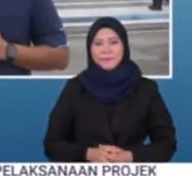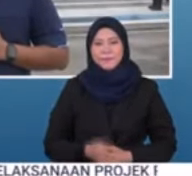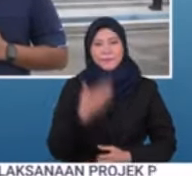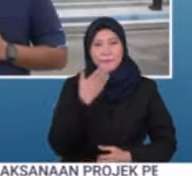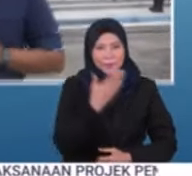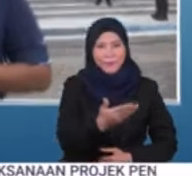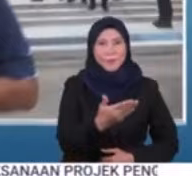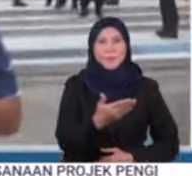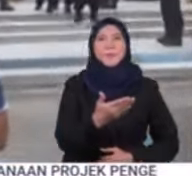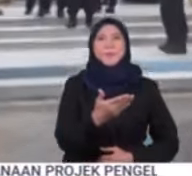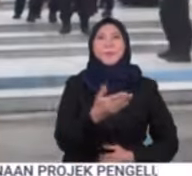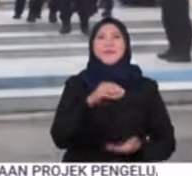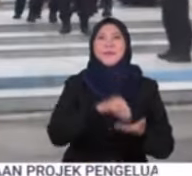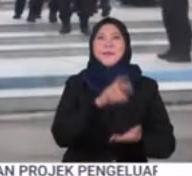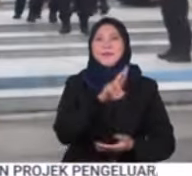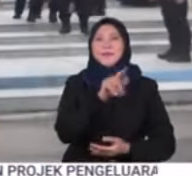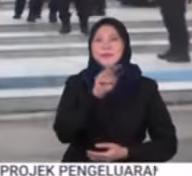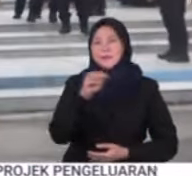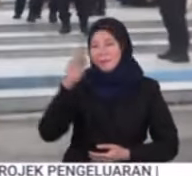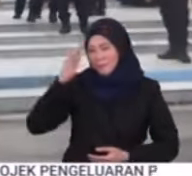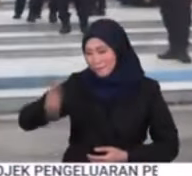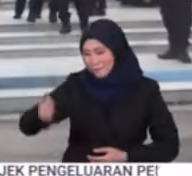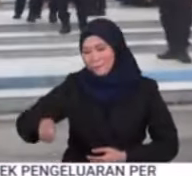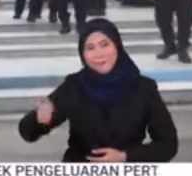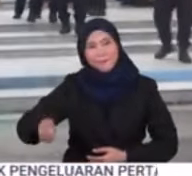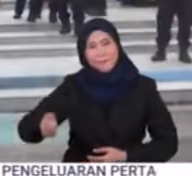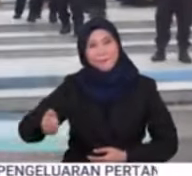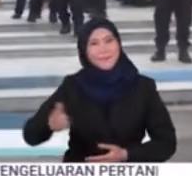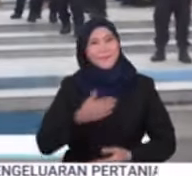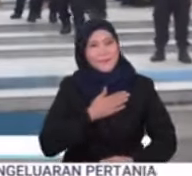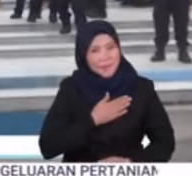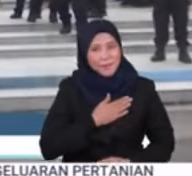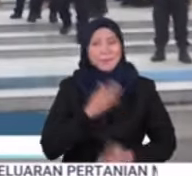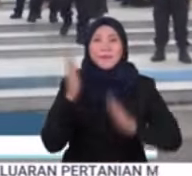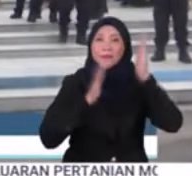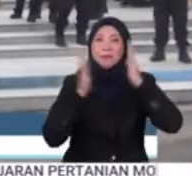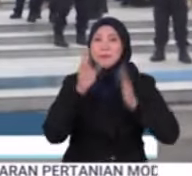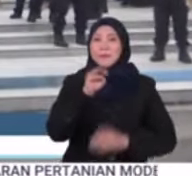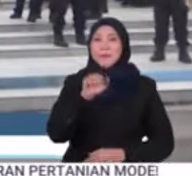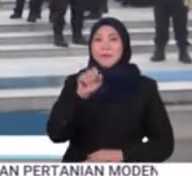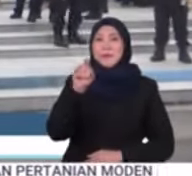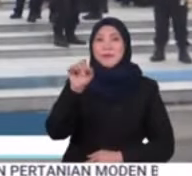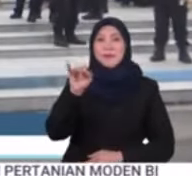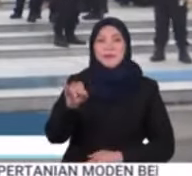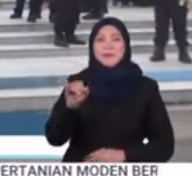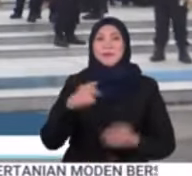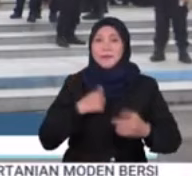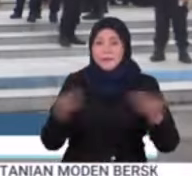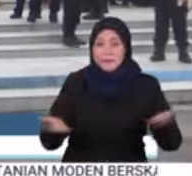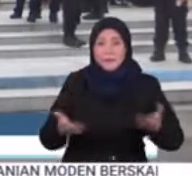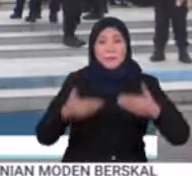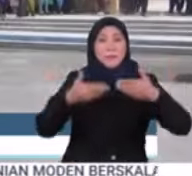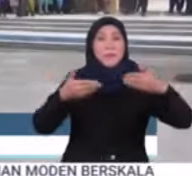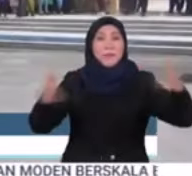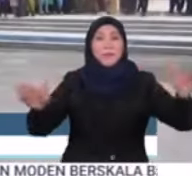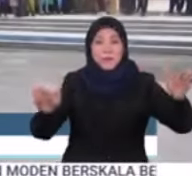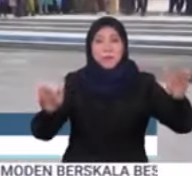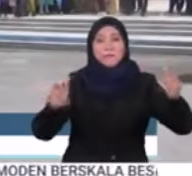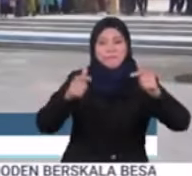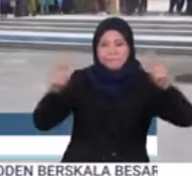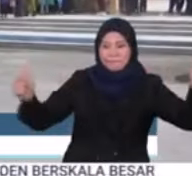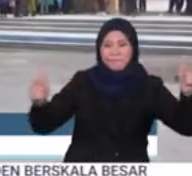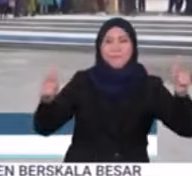Terima kasih rekam sampai di angkasa Puri Assalamualaikum salam Malaysia berani saya kini berada di hadapan pintu gerbang utama